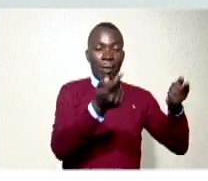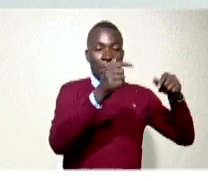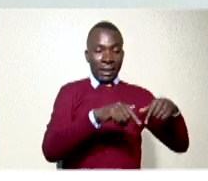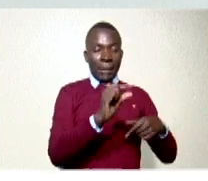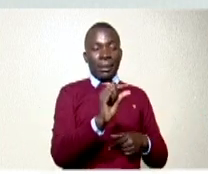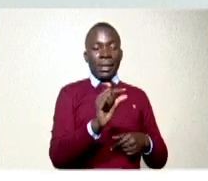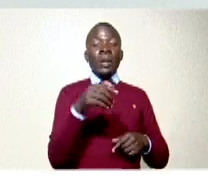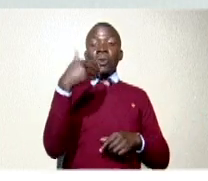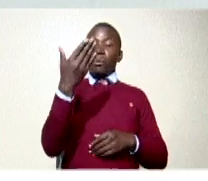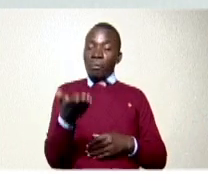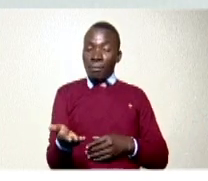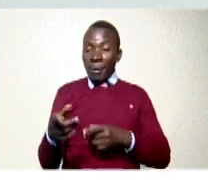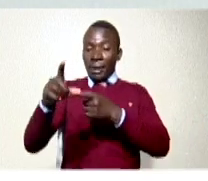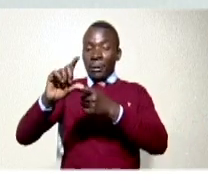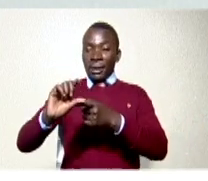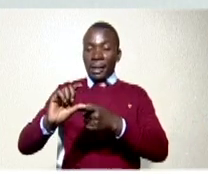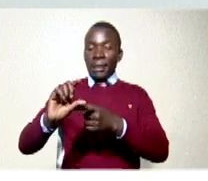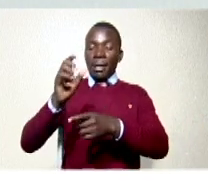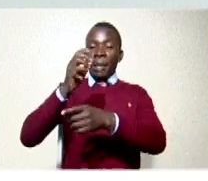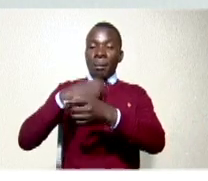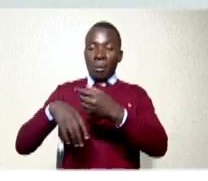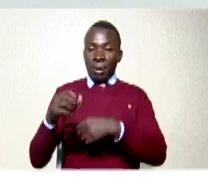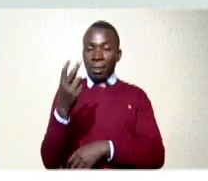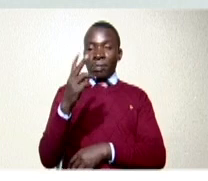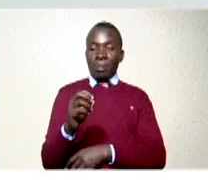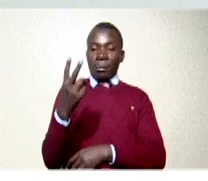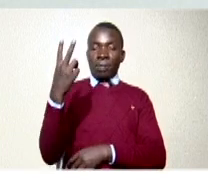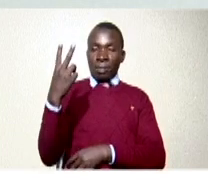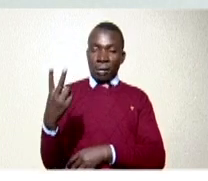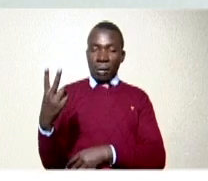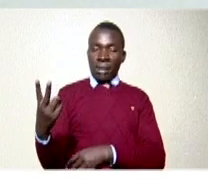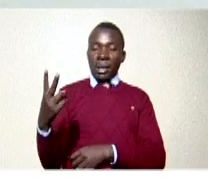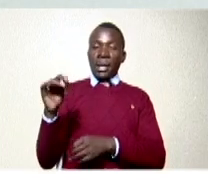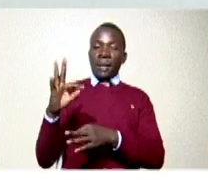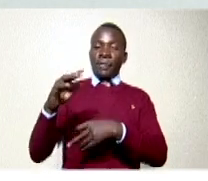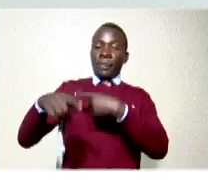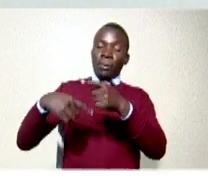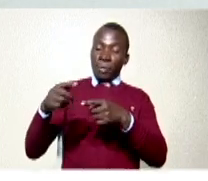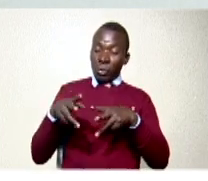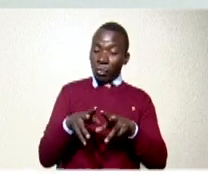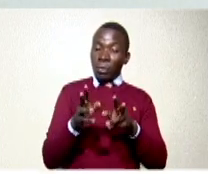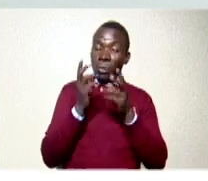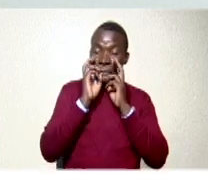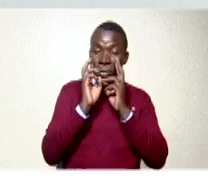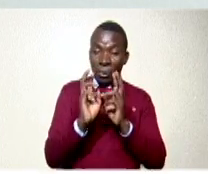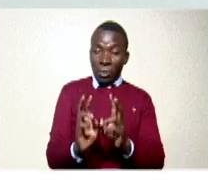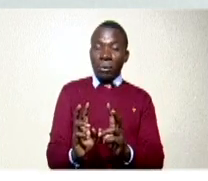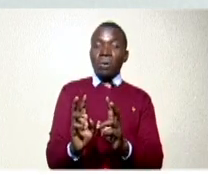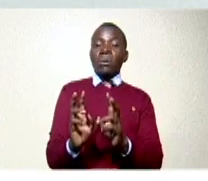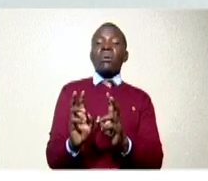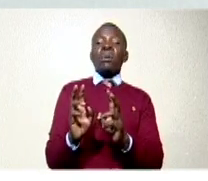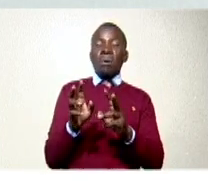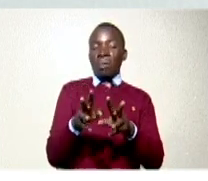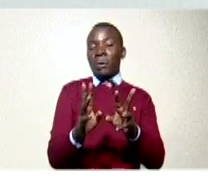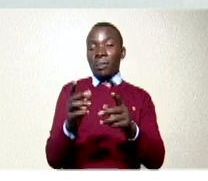biyongera cyane guhera muri 2022 niyo dukomeje kubona uko biyongereye biradushimisha ariko biragoye kuba